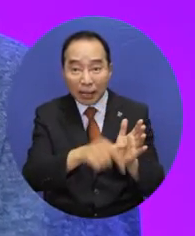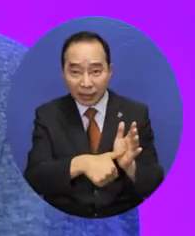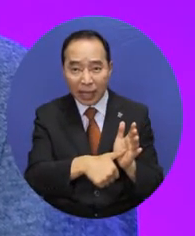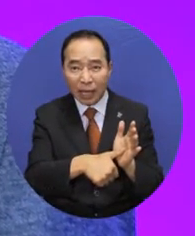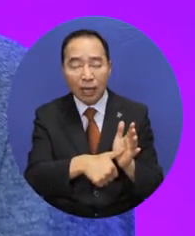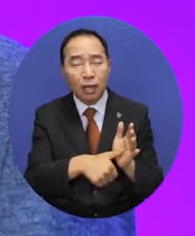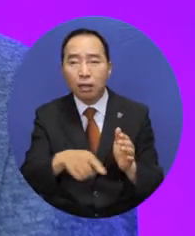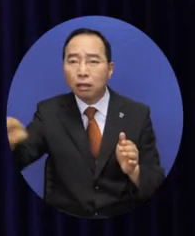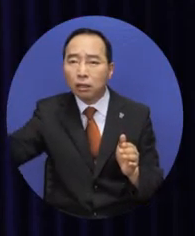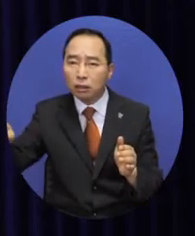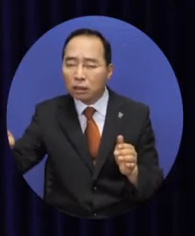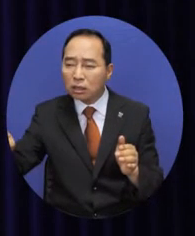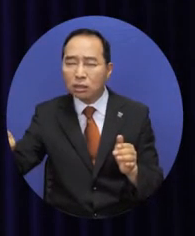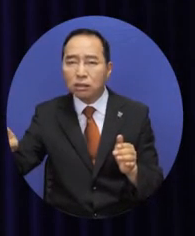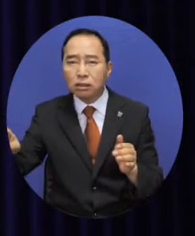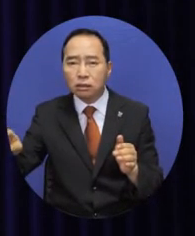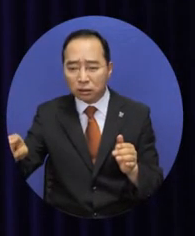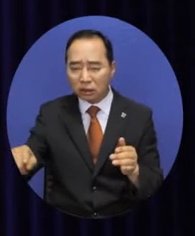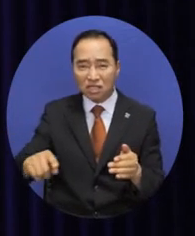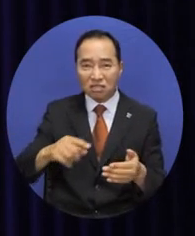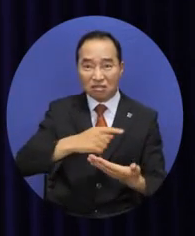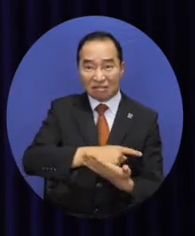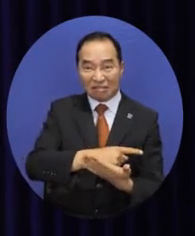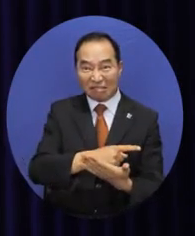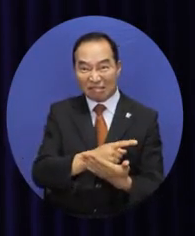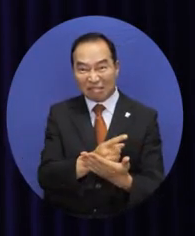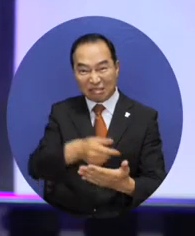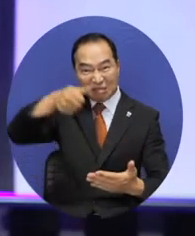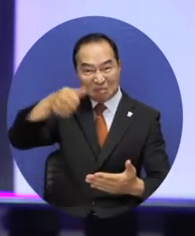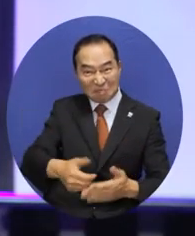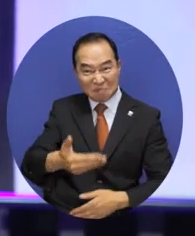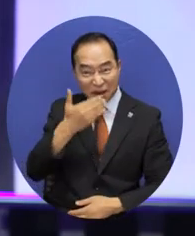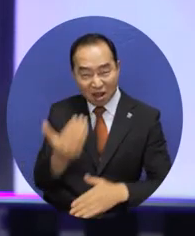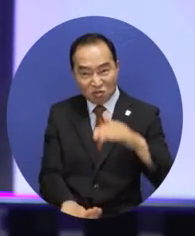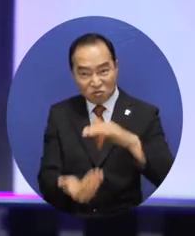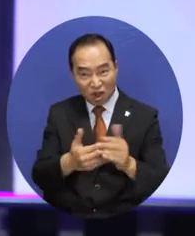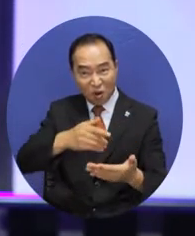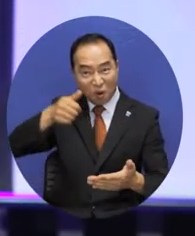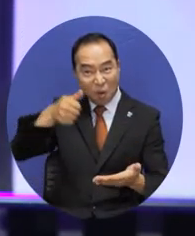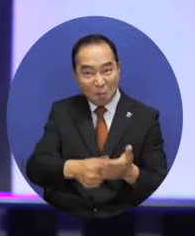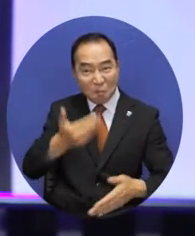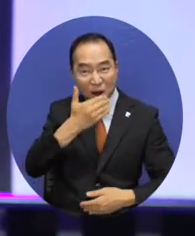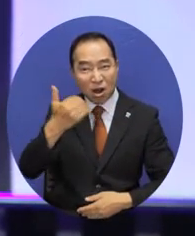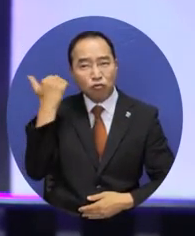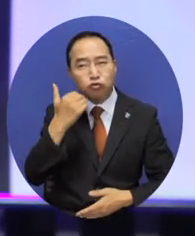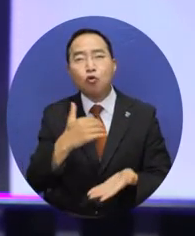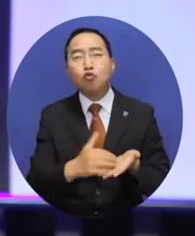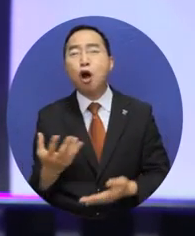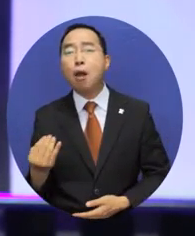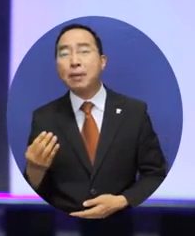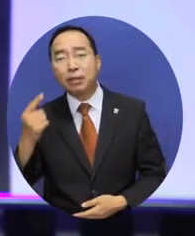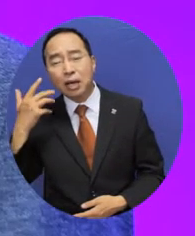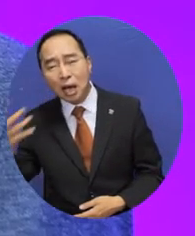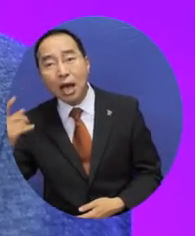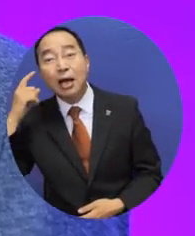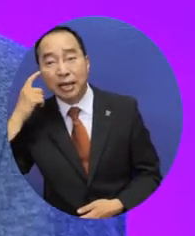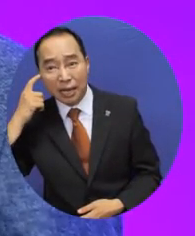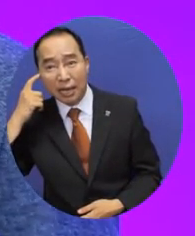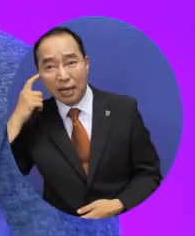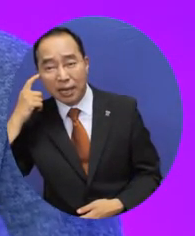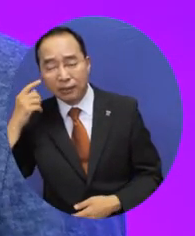올릴 것인가? 몇 퍼센트라고 답했겠어요? 인간의 심리를 가장 잘 아는 사람들이 정신분석이죠.